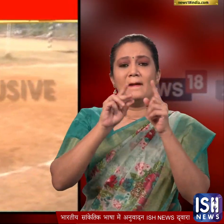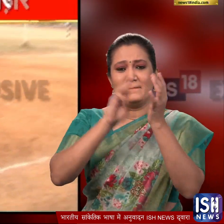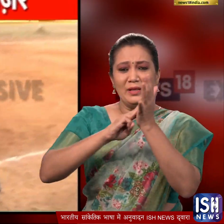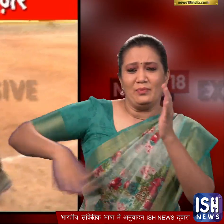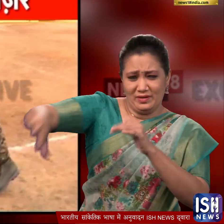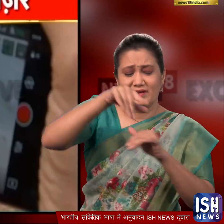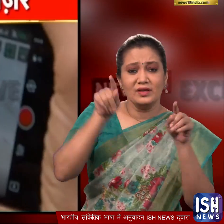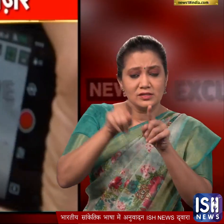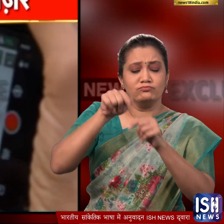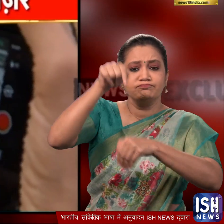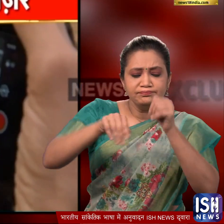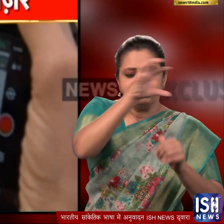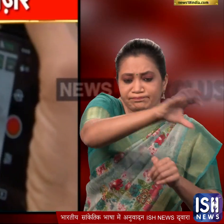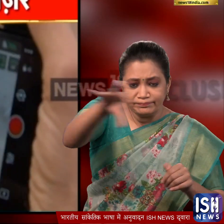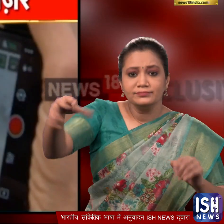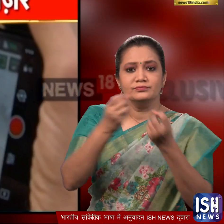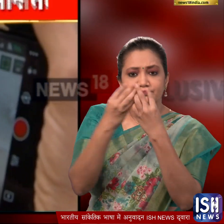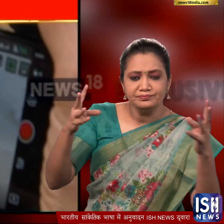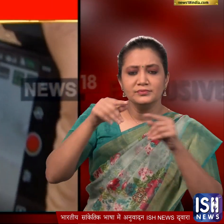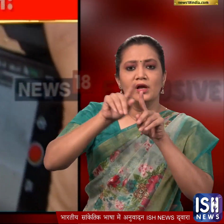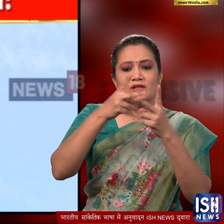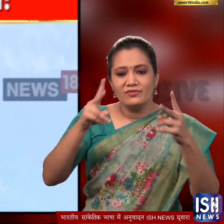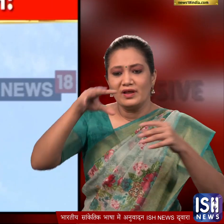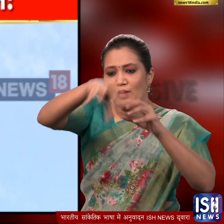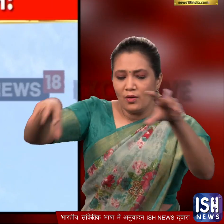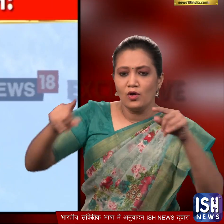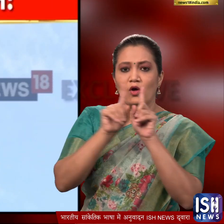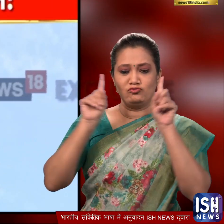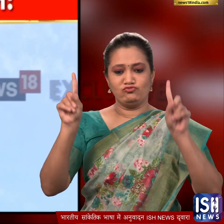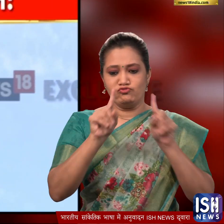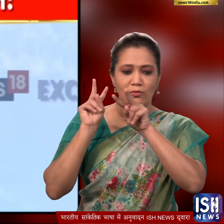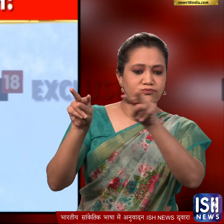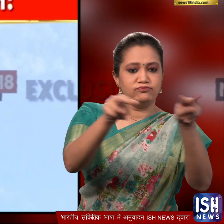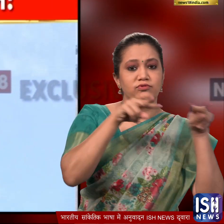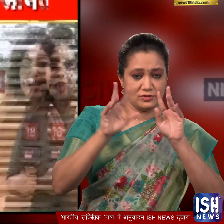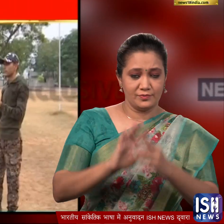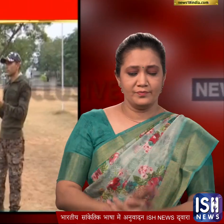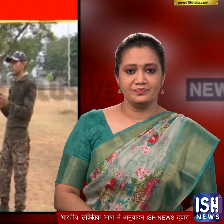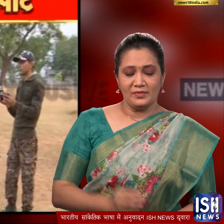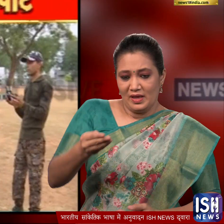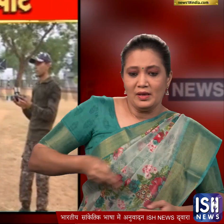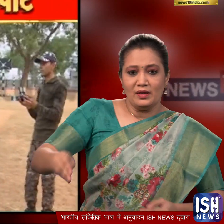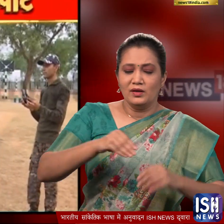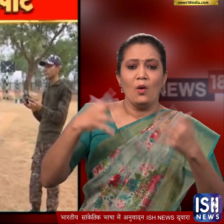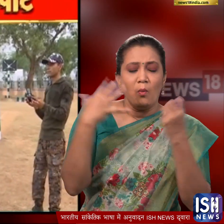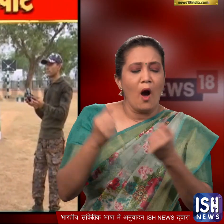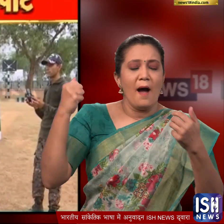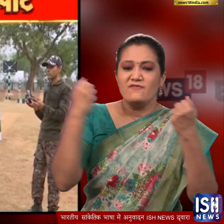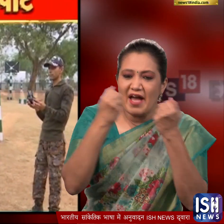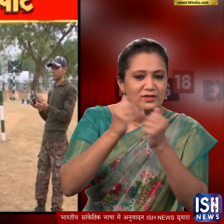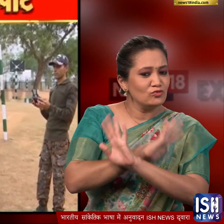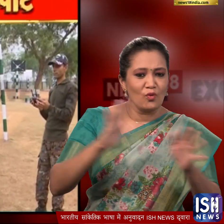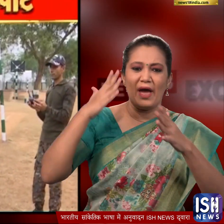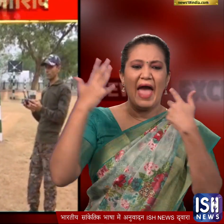मेदिनीपुर की कुछ सीटें शामिल हैं, जिनके मतदान केंद्रों समेत दूसरे जिलों के पोलिंग बूथों पर ड्रोन से नजर रखी जाएगी। पश्चिम बंगाल चुनाव को हिंसा